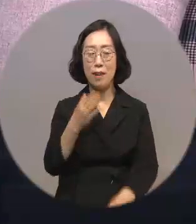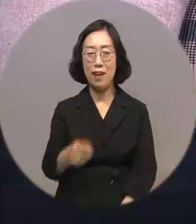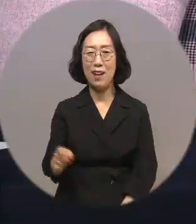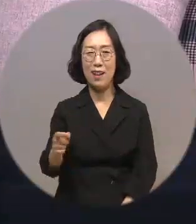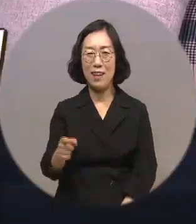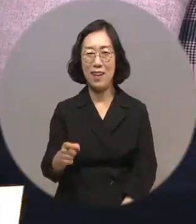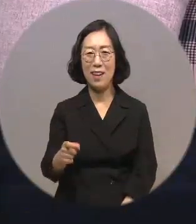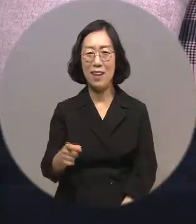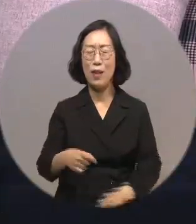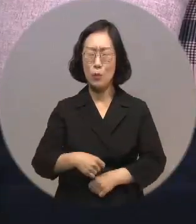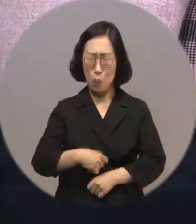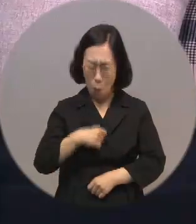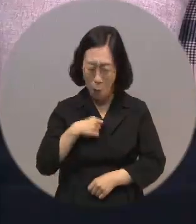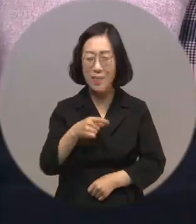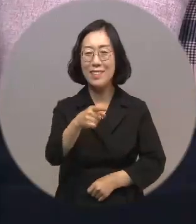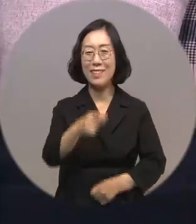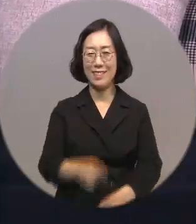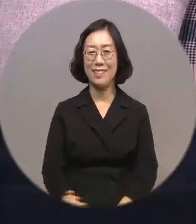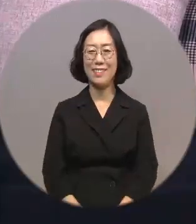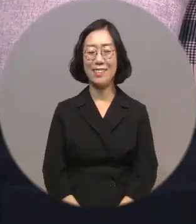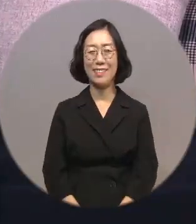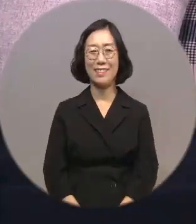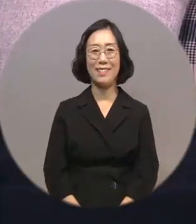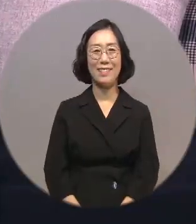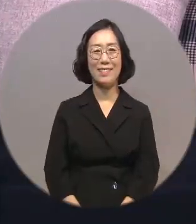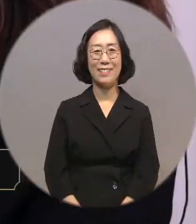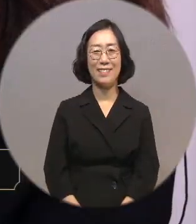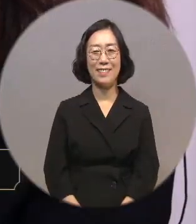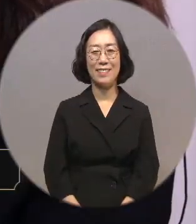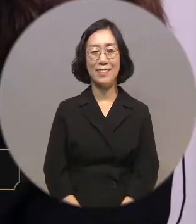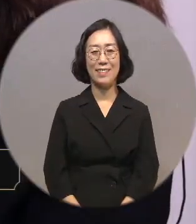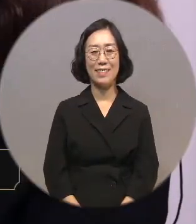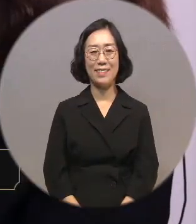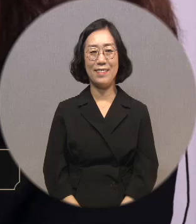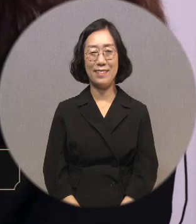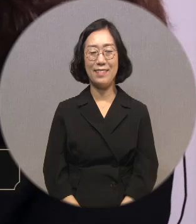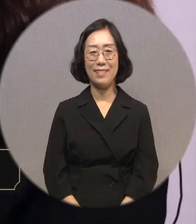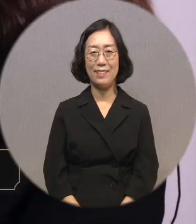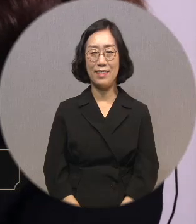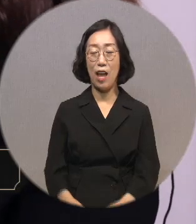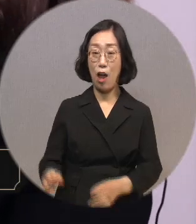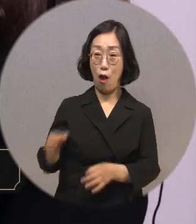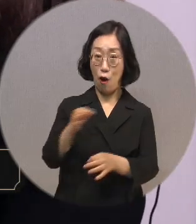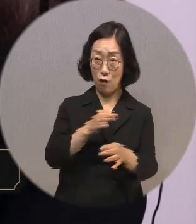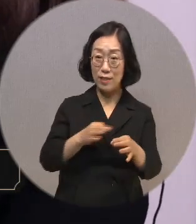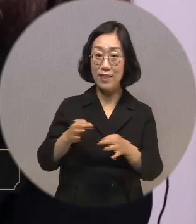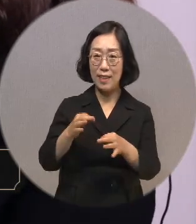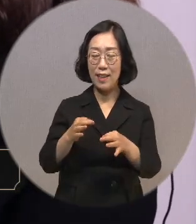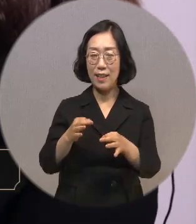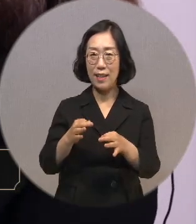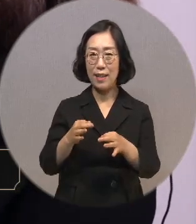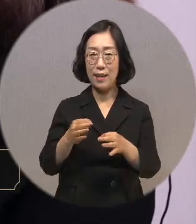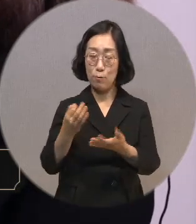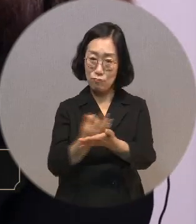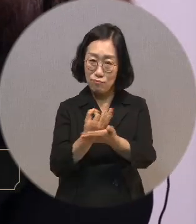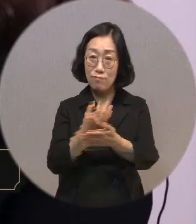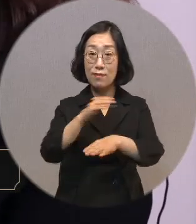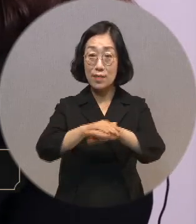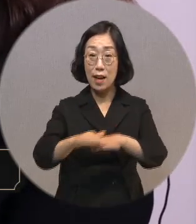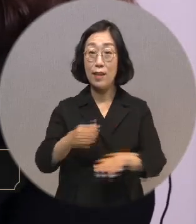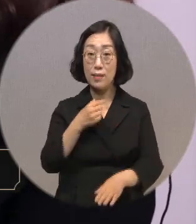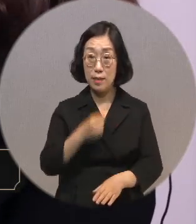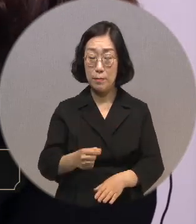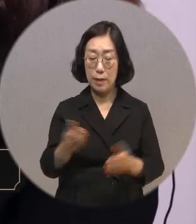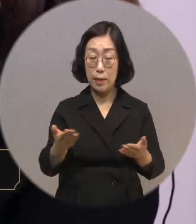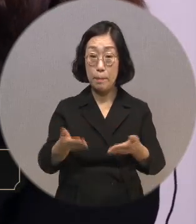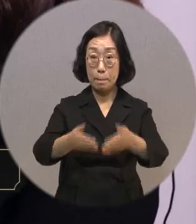못해서 네. 이게 솔직한 거짓말을 절대로 안 합니다. 예. 경제적으로 정착하고 싶어하는 탈북민들 또 취업과